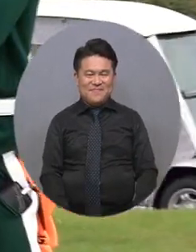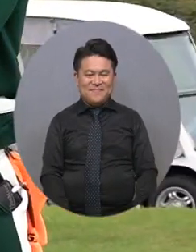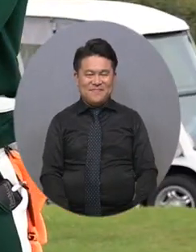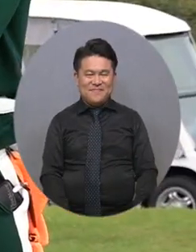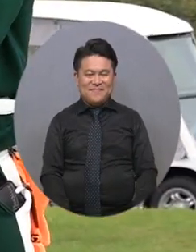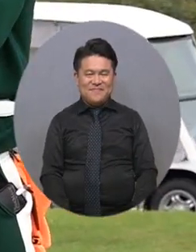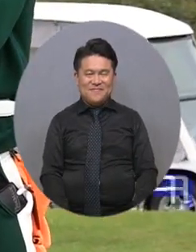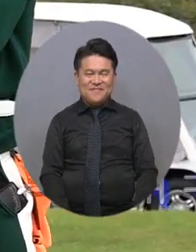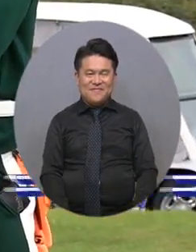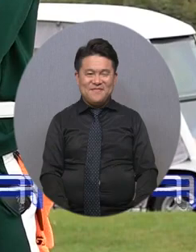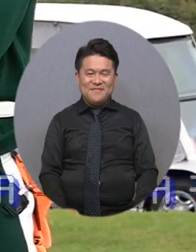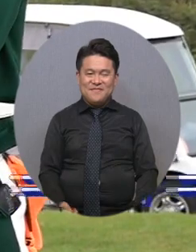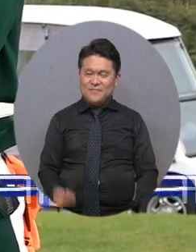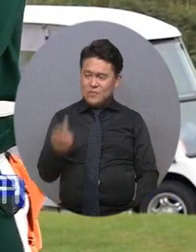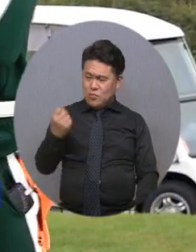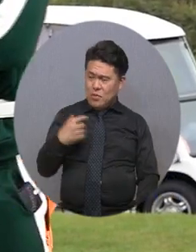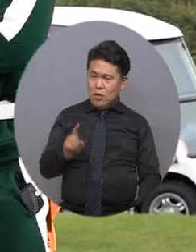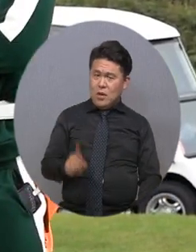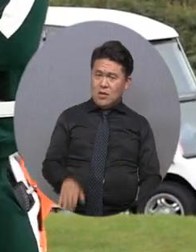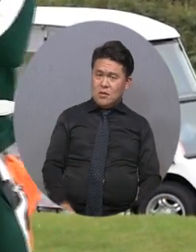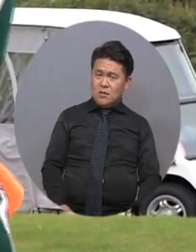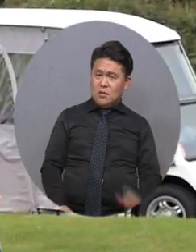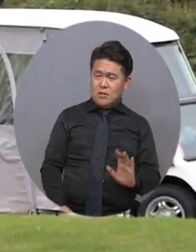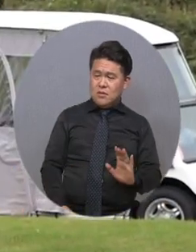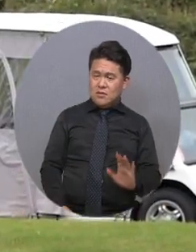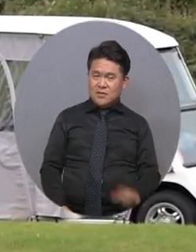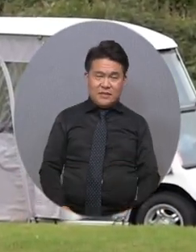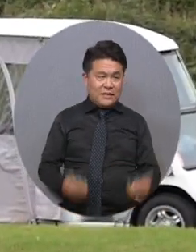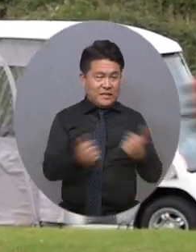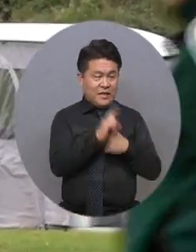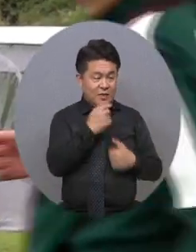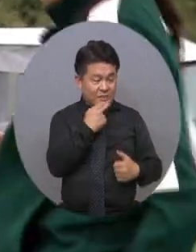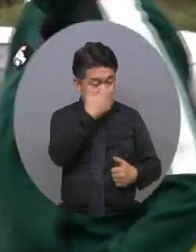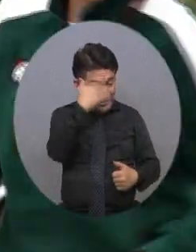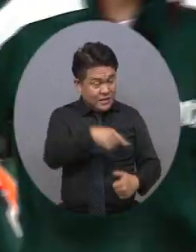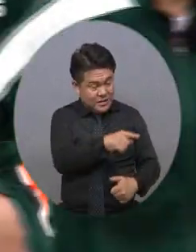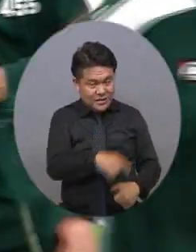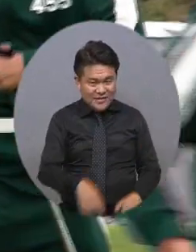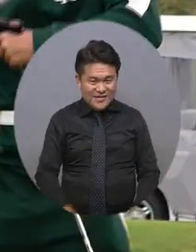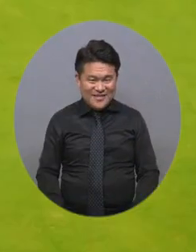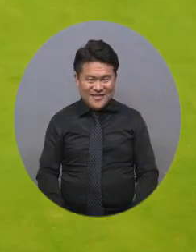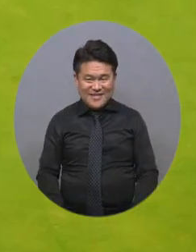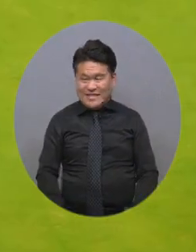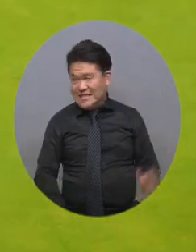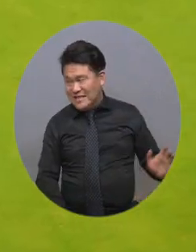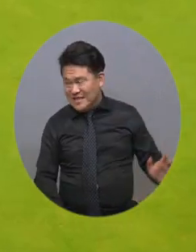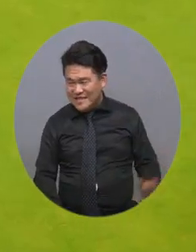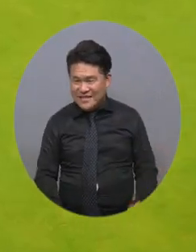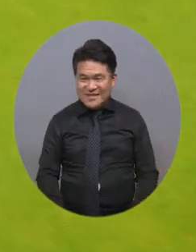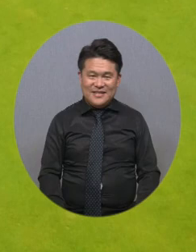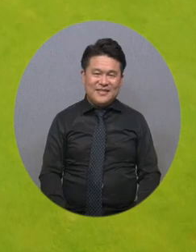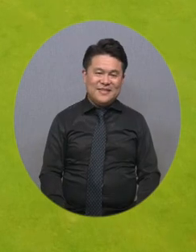보고 형이래? 자꾸 형 같은 사람이. 아저씨라고 안 하는 게 다행인 줄 아세요, 지금.